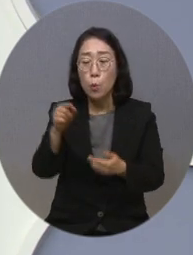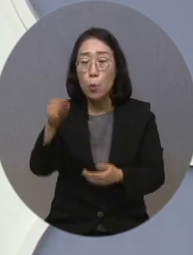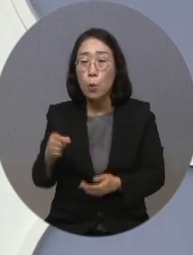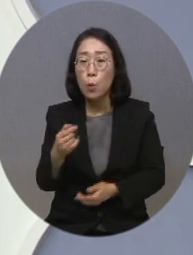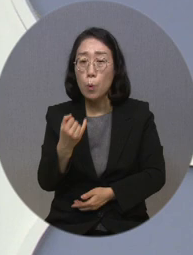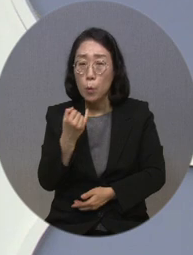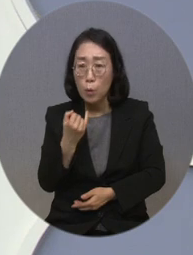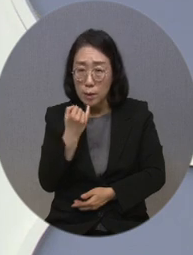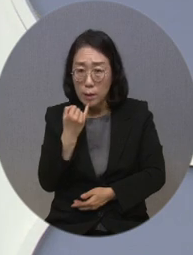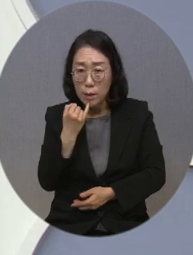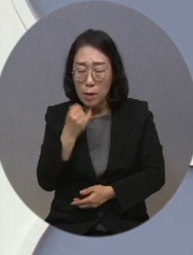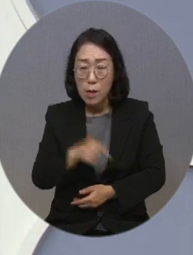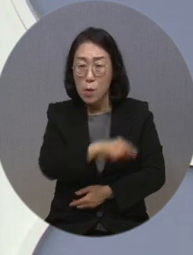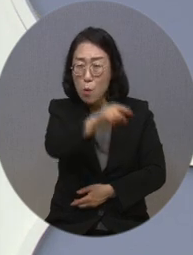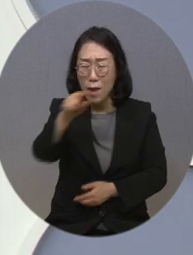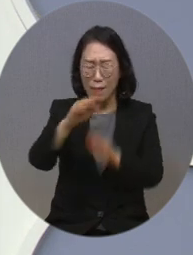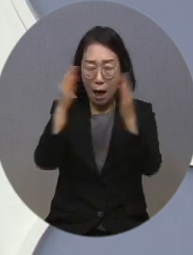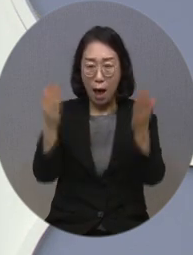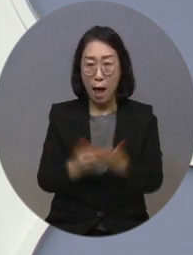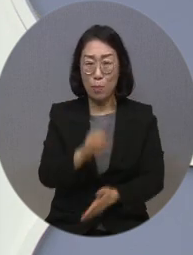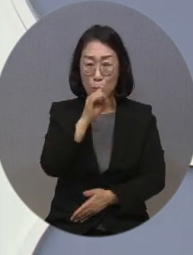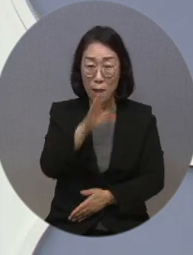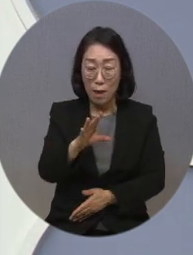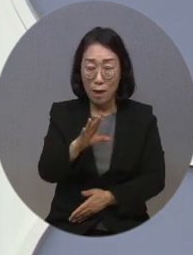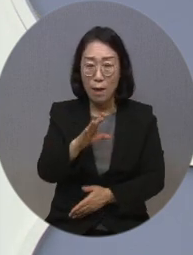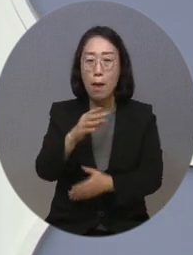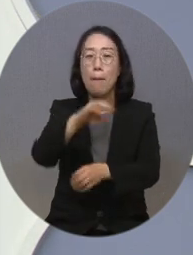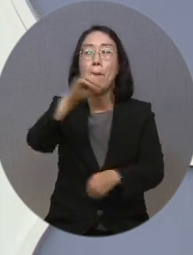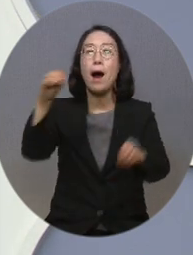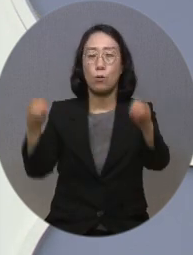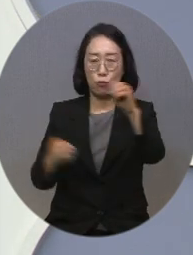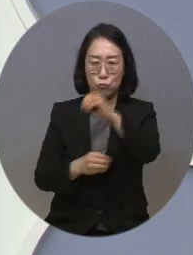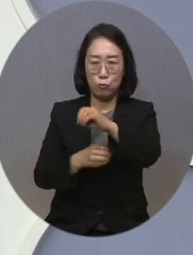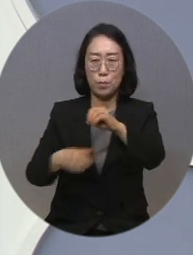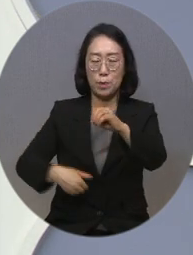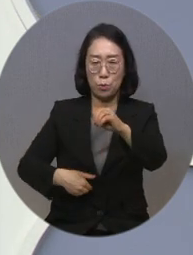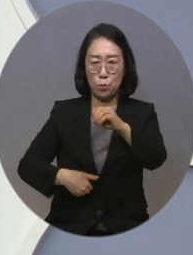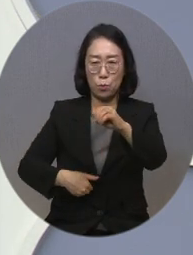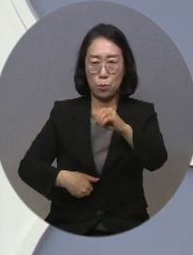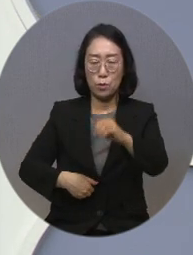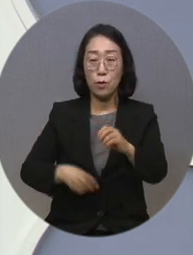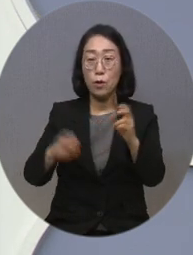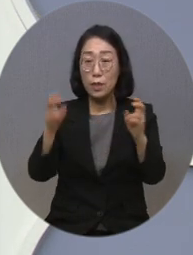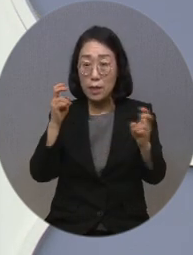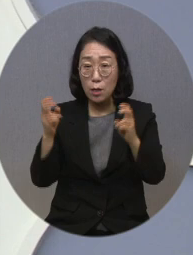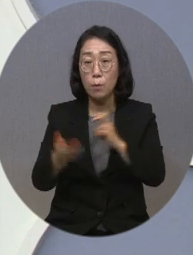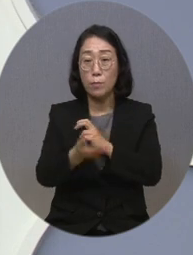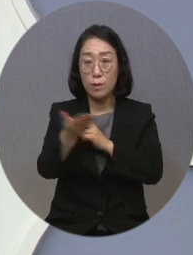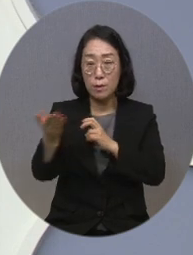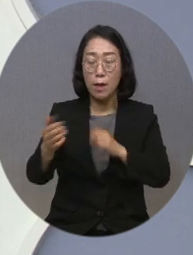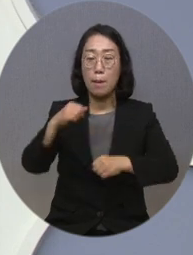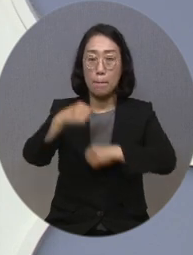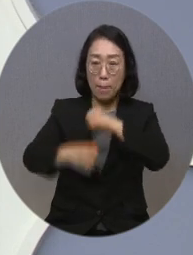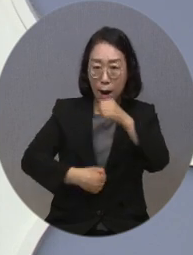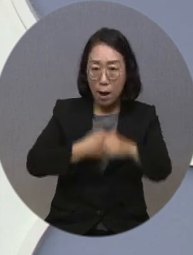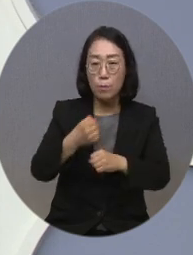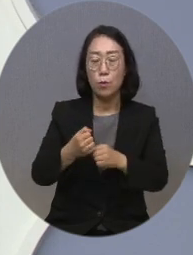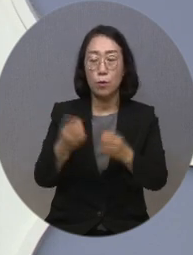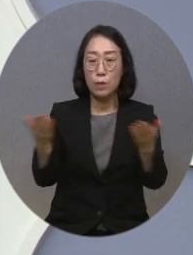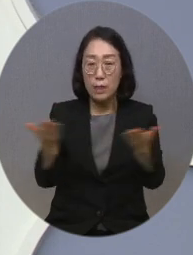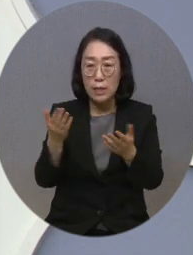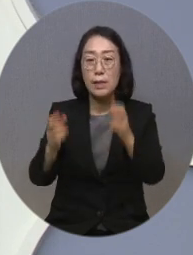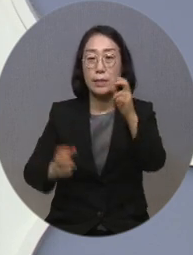넣어놨거든요. 이거 규제 방식을 바꿔서 기업들이 마음껏 활동할 수 있는 경제 활동할 수 있는